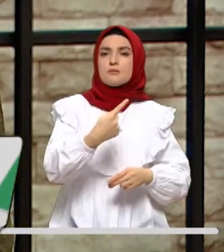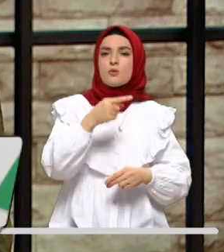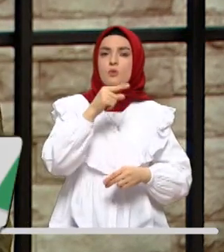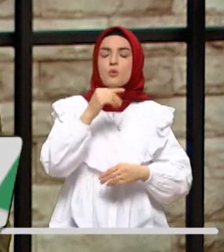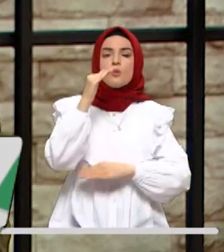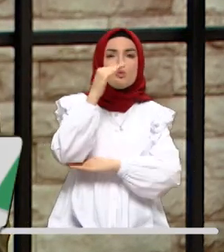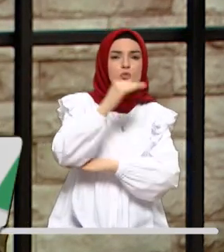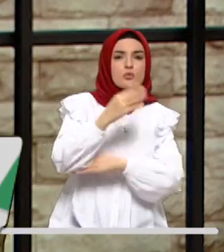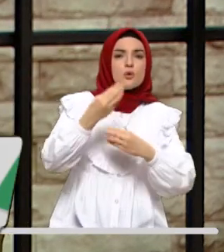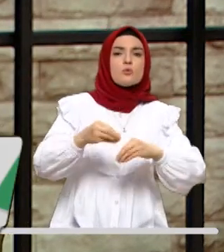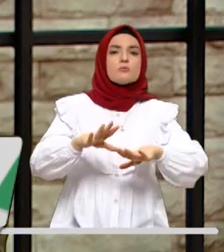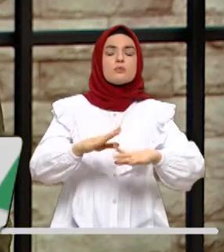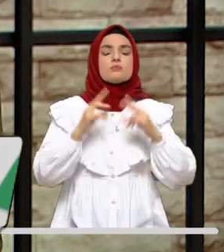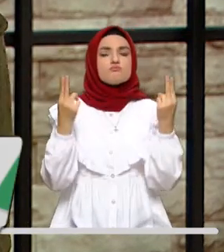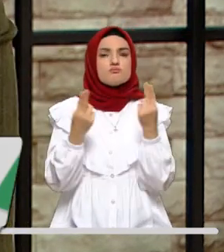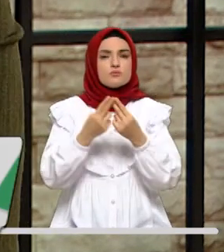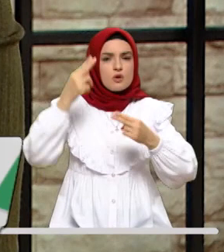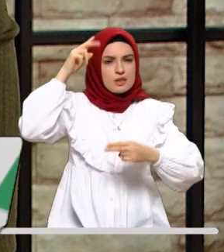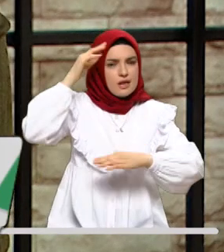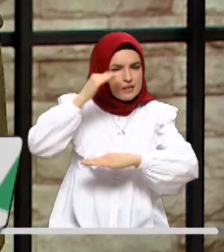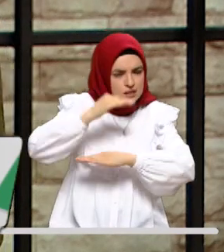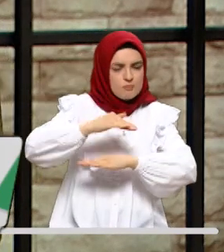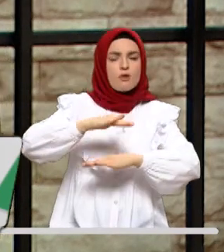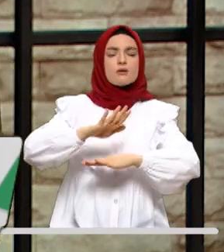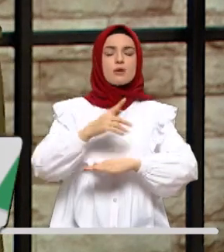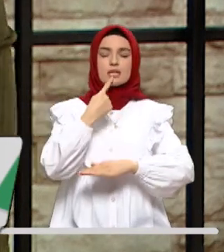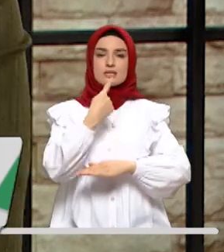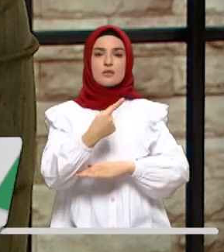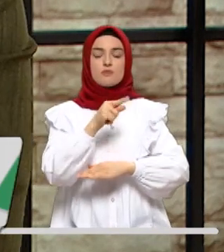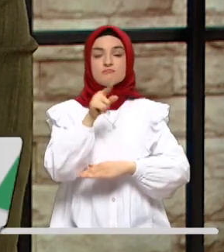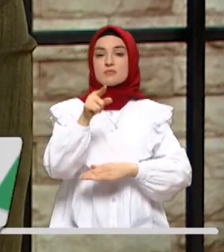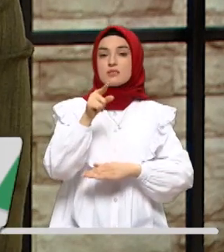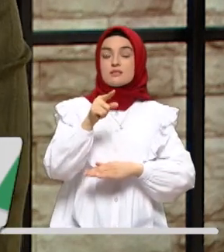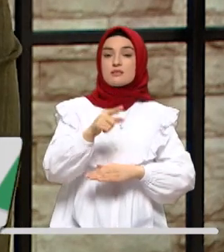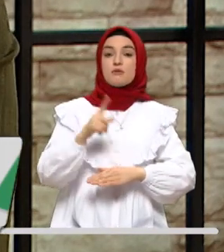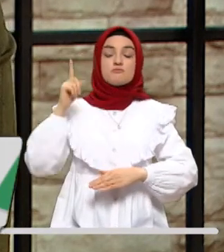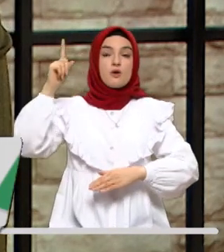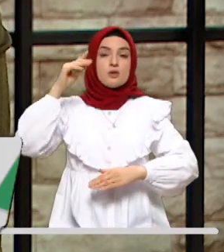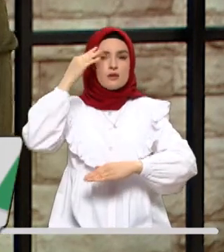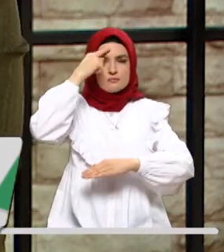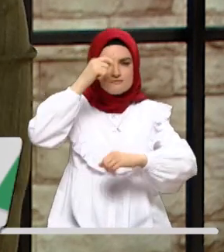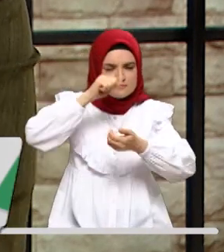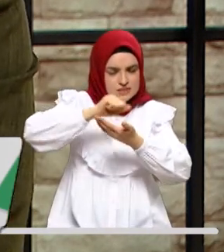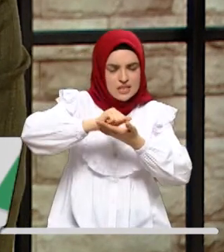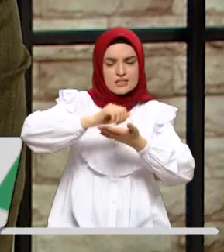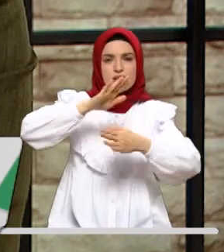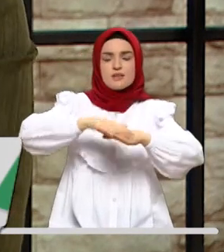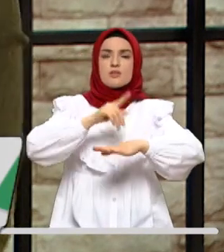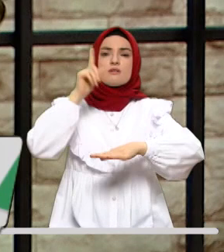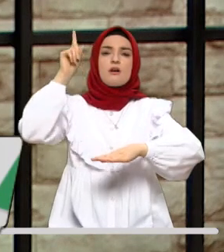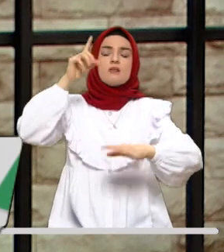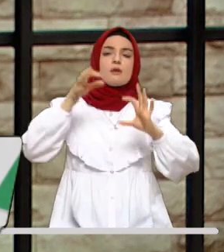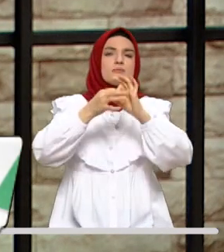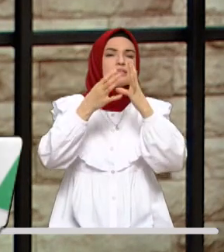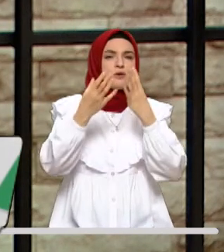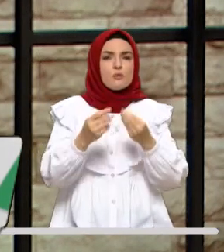olmasa dünyada eğilmez başlar. Sen Cenab-ı Hakk'a rükû edensin. Ona secde edensin, ona bağlı olansın,